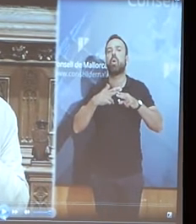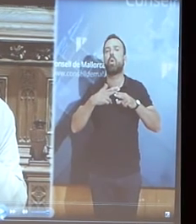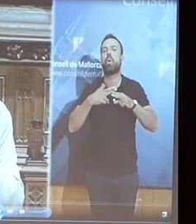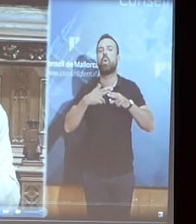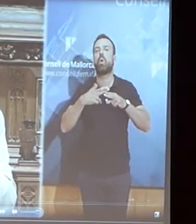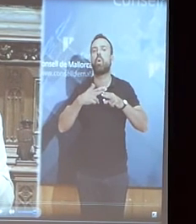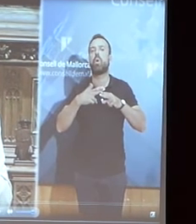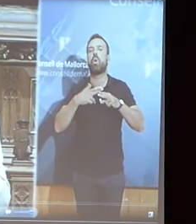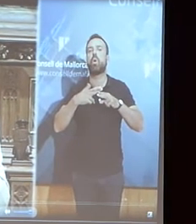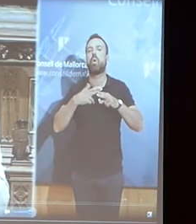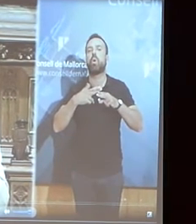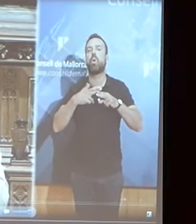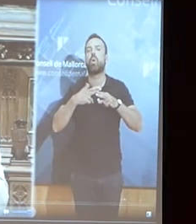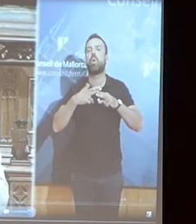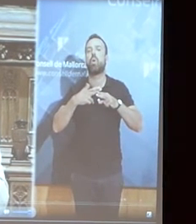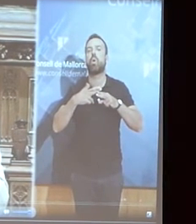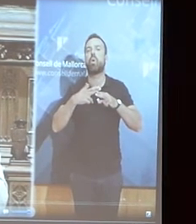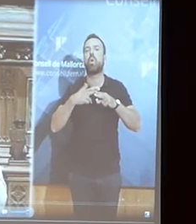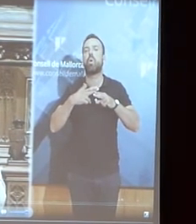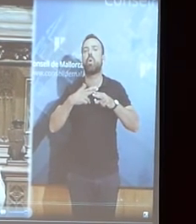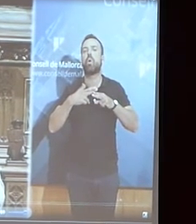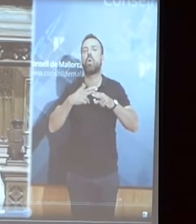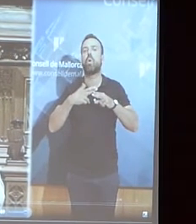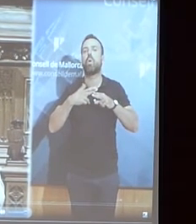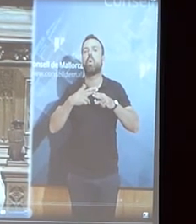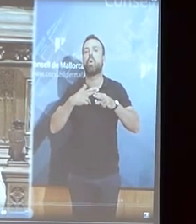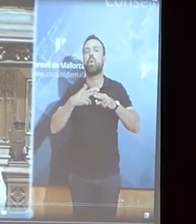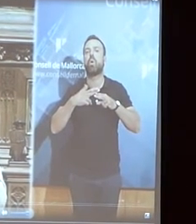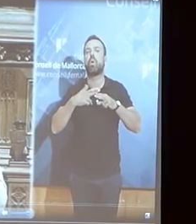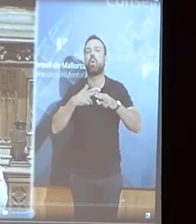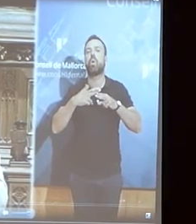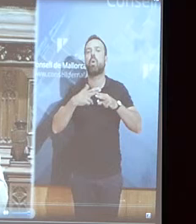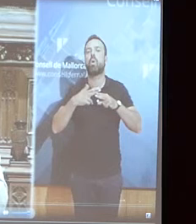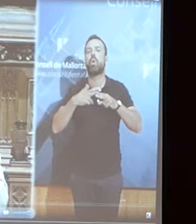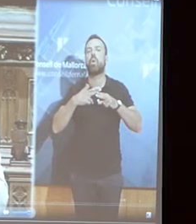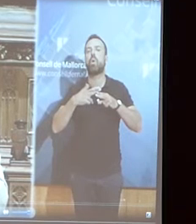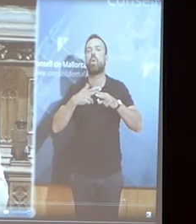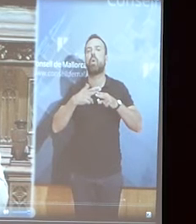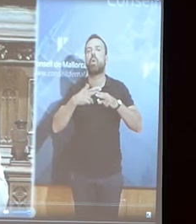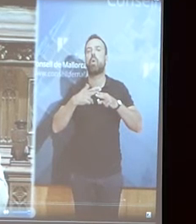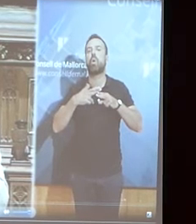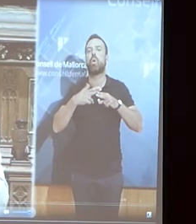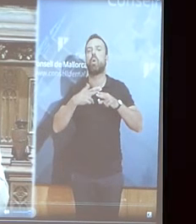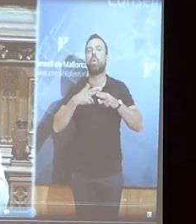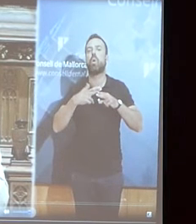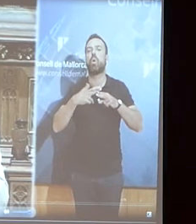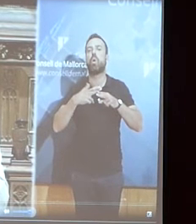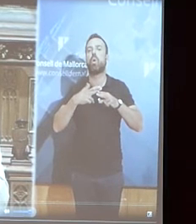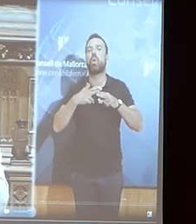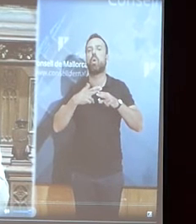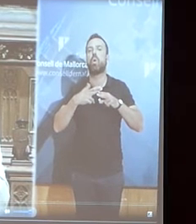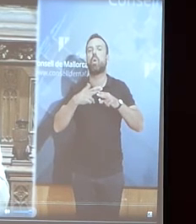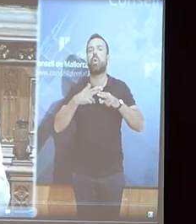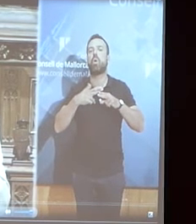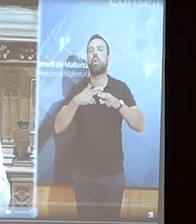que ve, la gent que s'ajubili a partir de l'any que ve, qualcú sortirà beneficiat si ha estat embatut aquests darrers